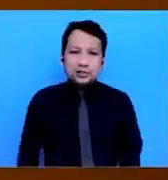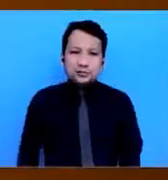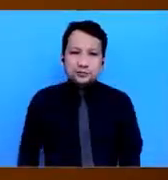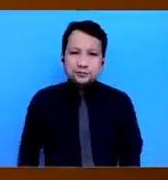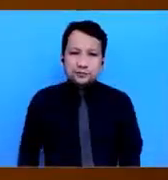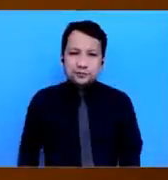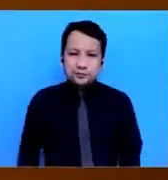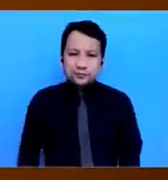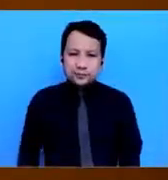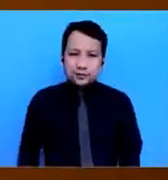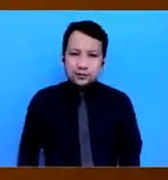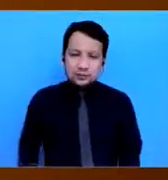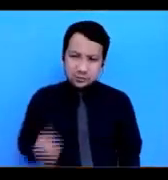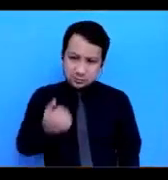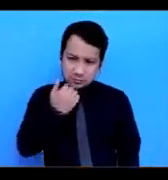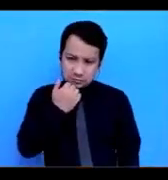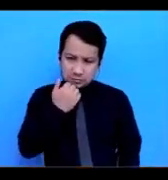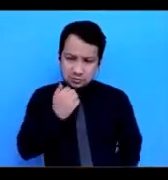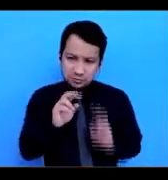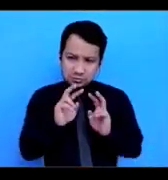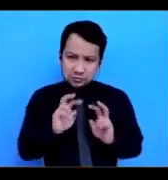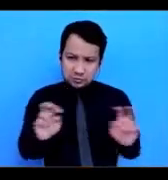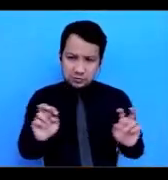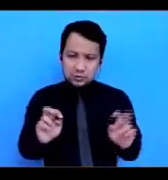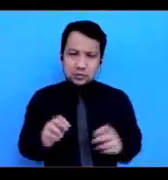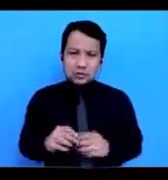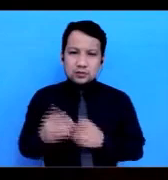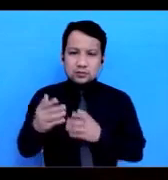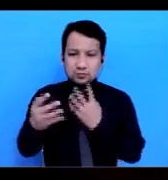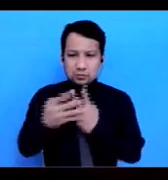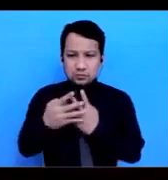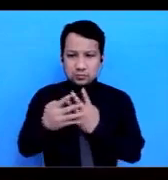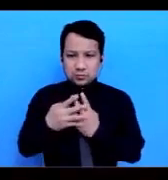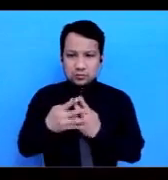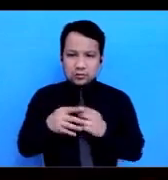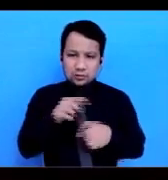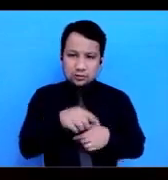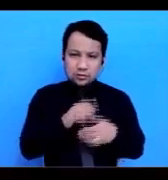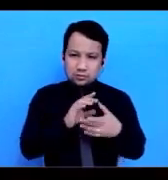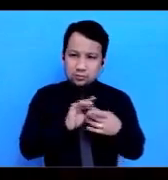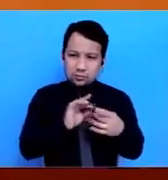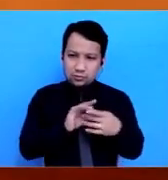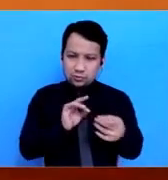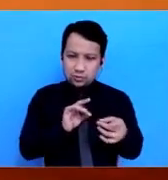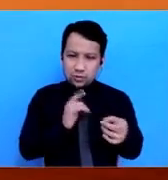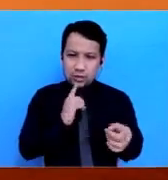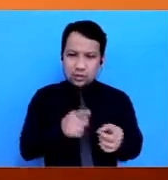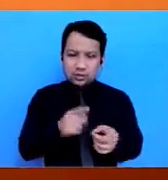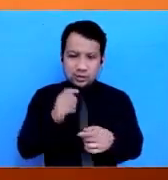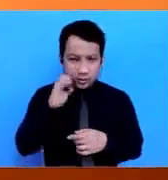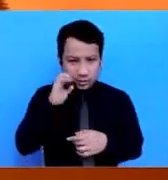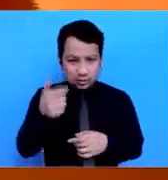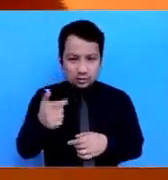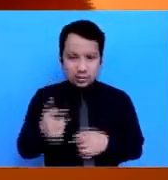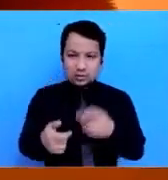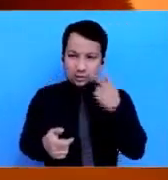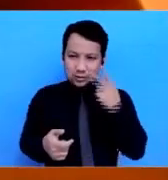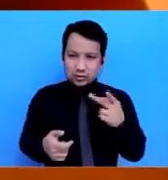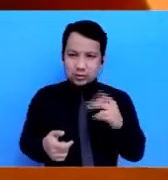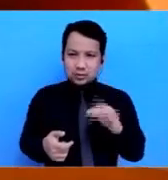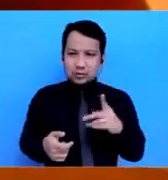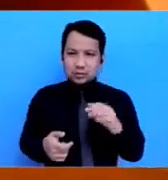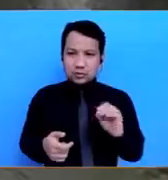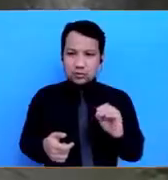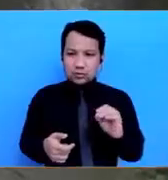Nagsimula sa maling bintang, nauwi sa kulungan. Yan ang kwento ng mga sabongerong sina alias Evert at alias Kiko.